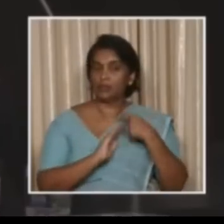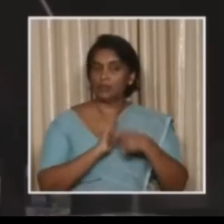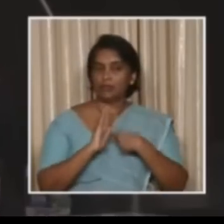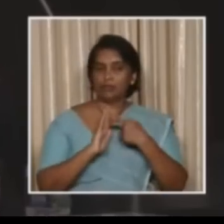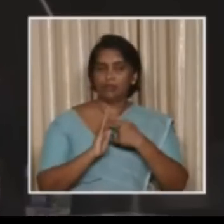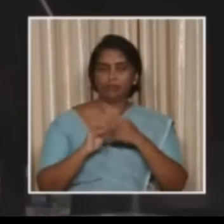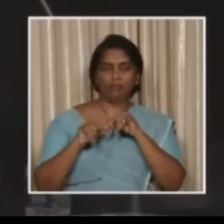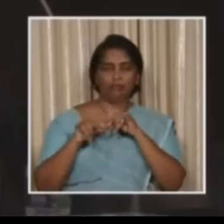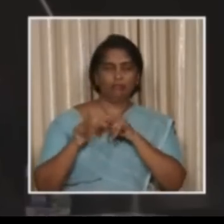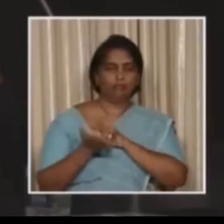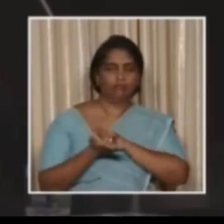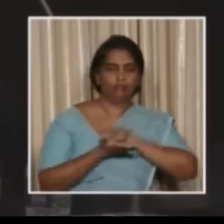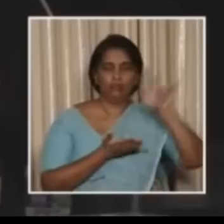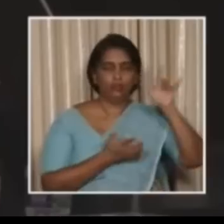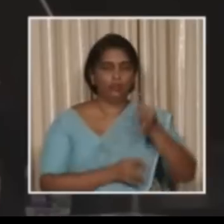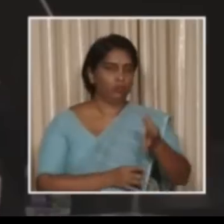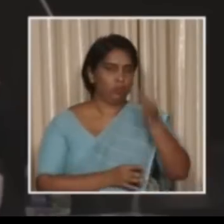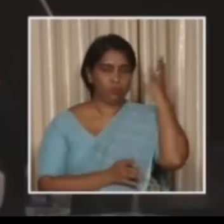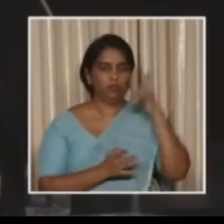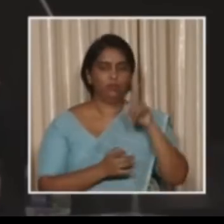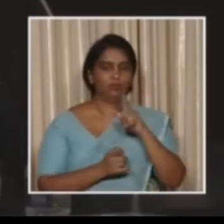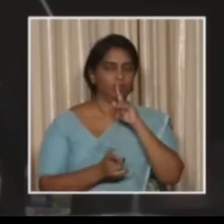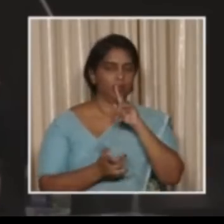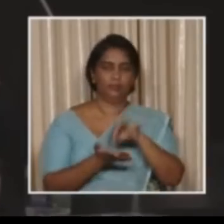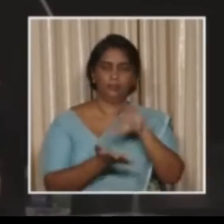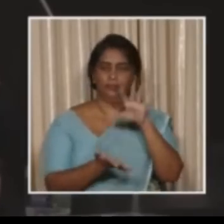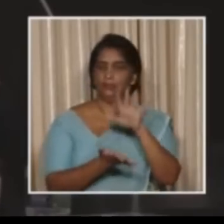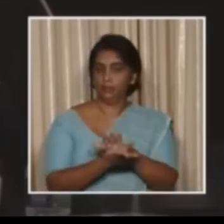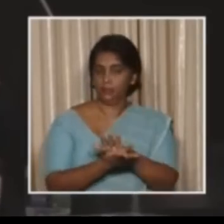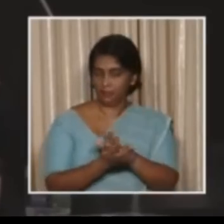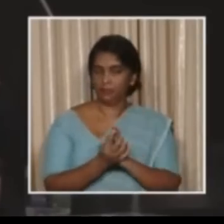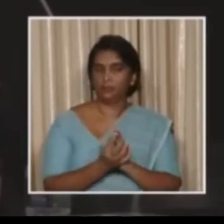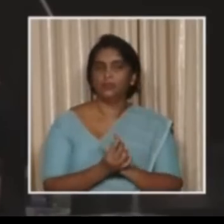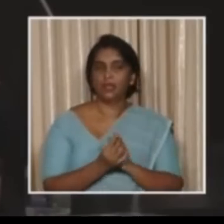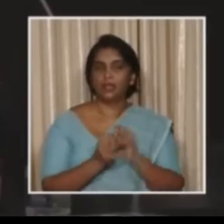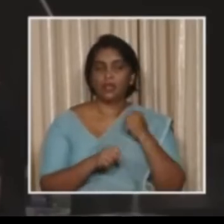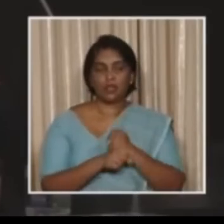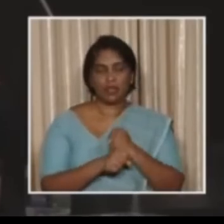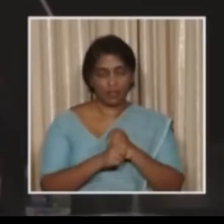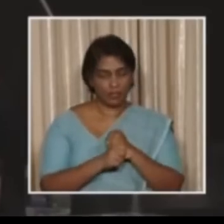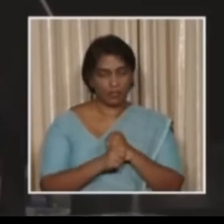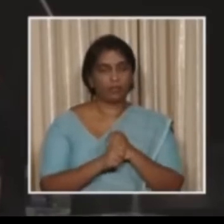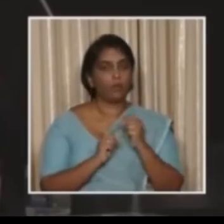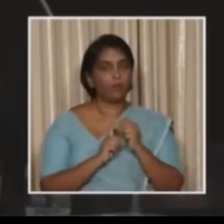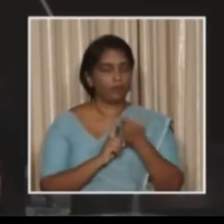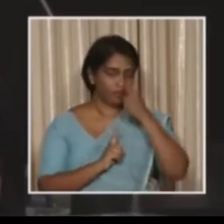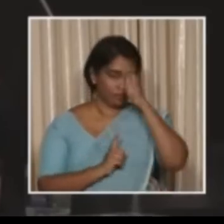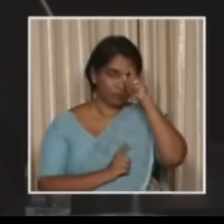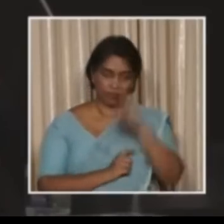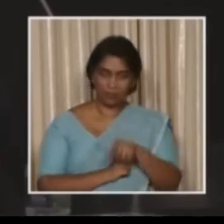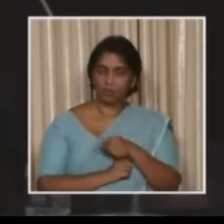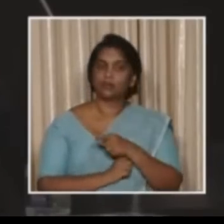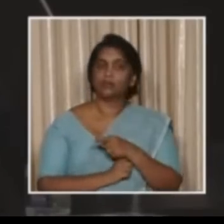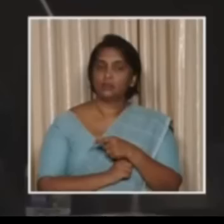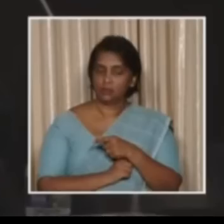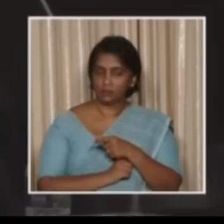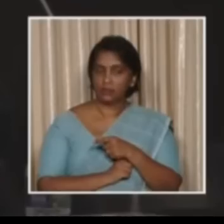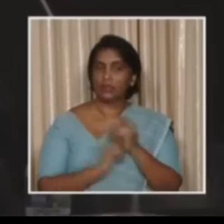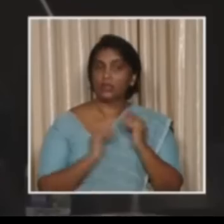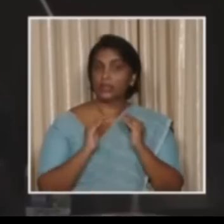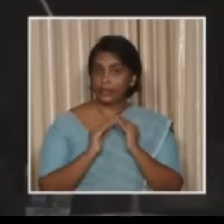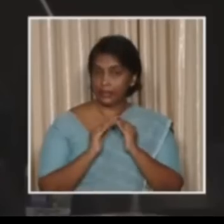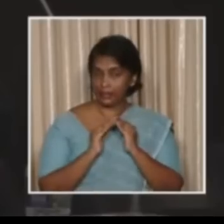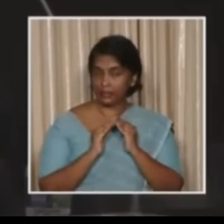உத்தரவு பிறப்பித்திருக்கிற கட்டளையும் இன்று கொழும்பிலே உள்ள கஜேந்திரகுமாரோடைய இல்லத்திலே வழங்கப்பட்டிருப்பதாக செய்திகளிலும் விடயங்களிலும்